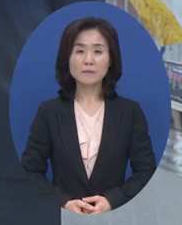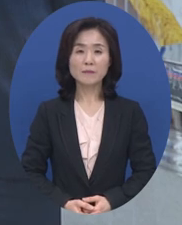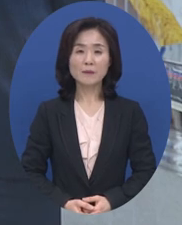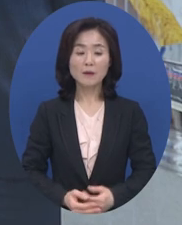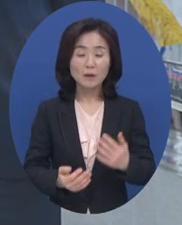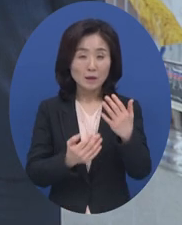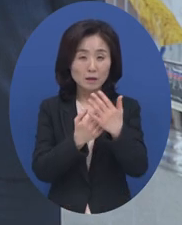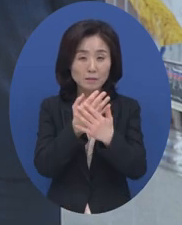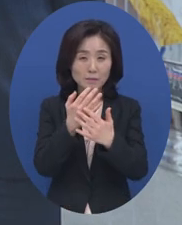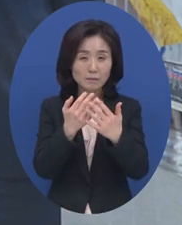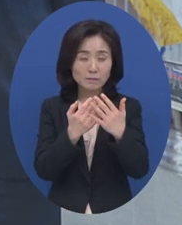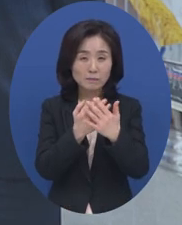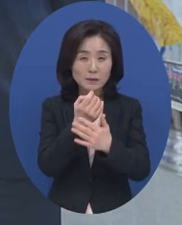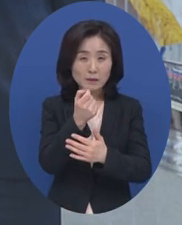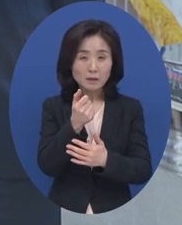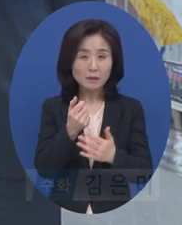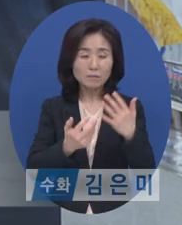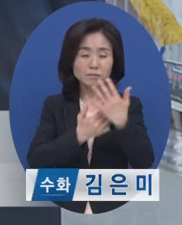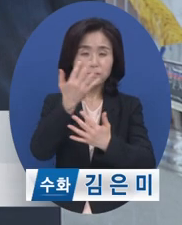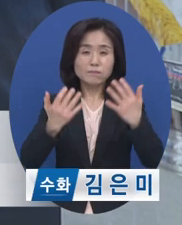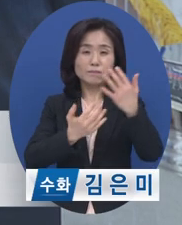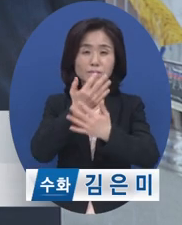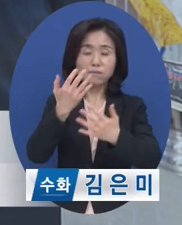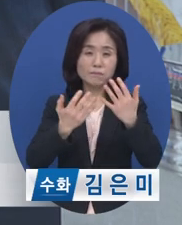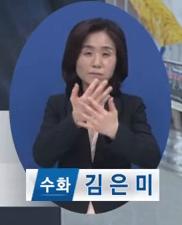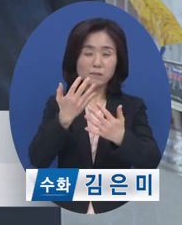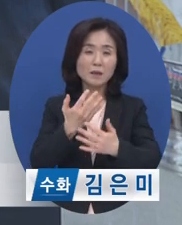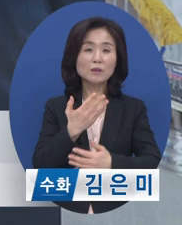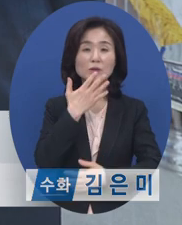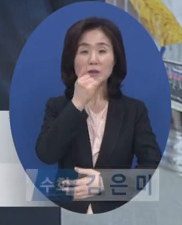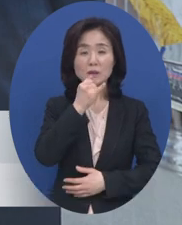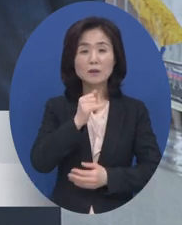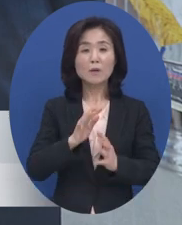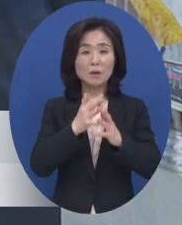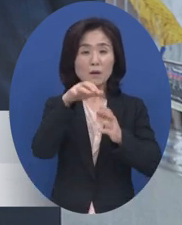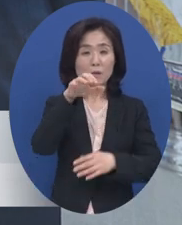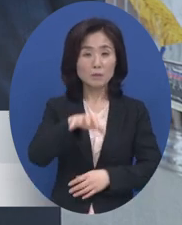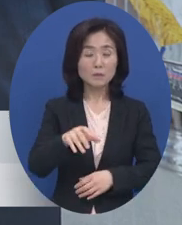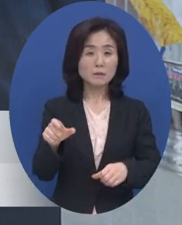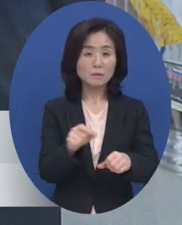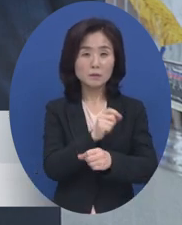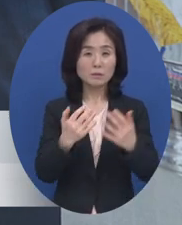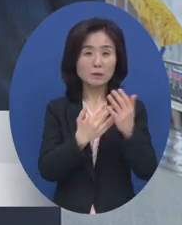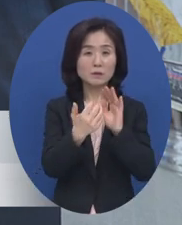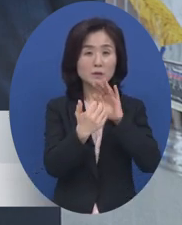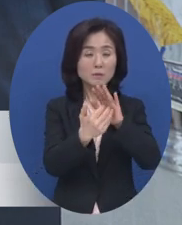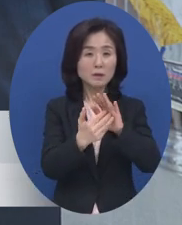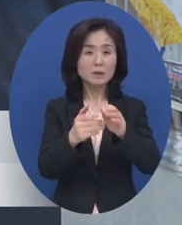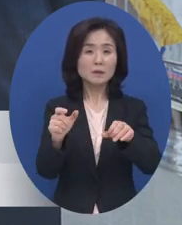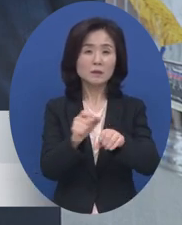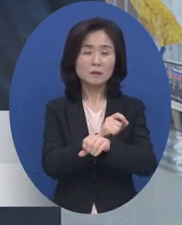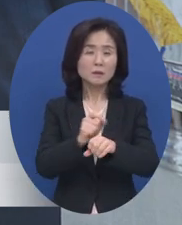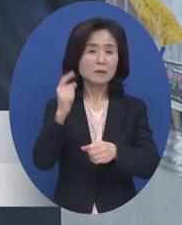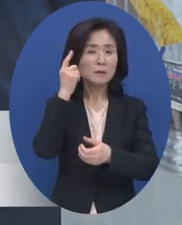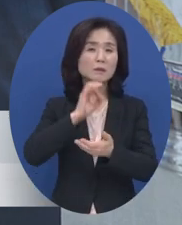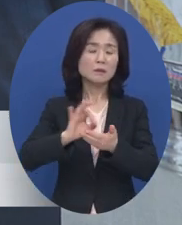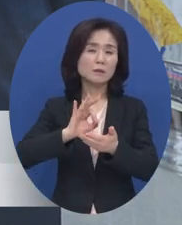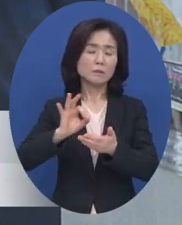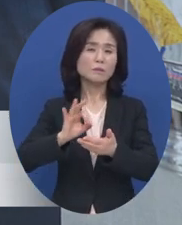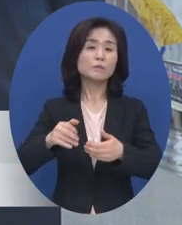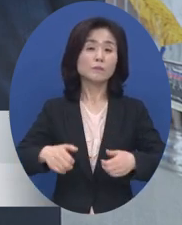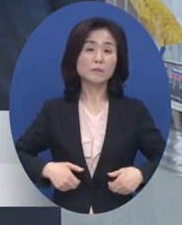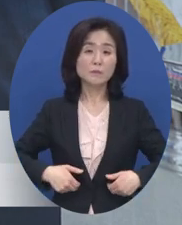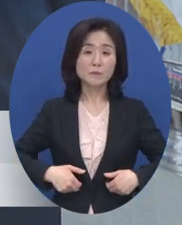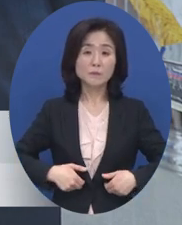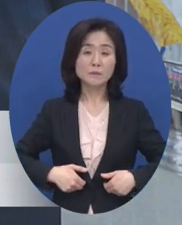작은 불씨가 대형 화재로 이어질 수 있는 공사장은 특히나 화재 예방에 각별한 신경을 써야 하는데요. 여전히